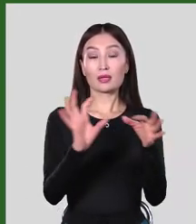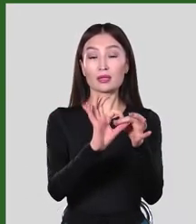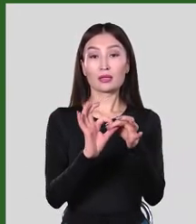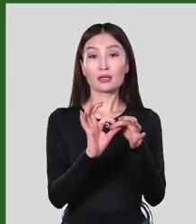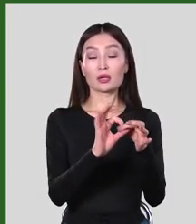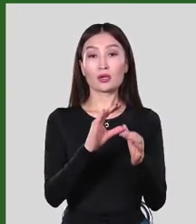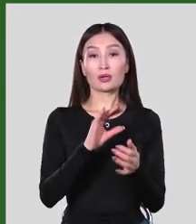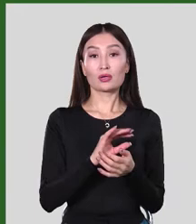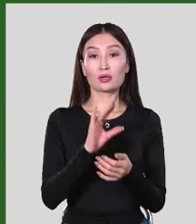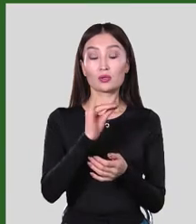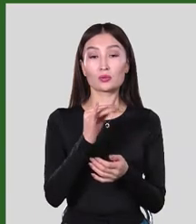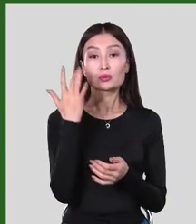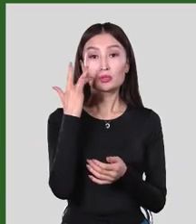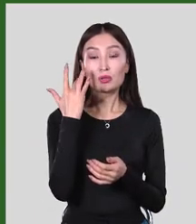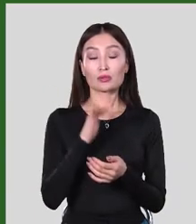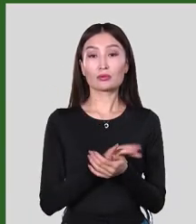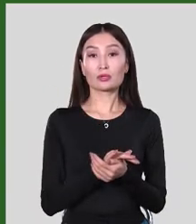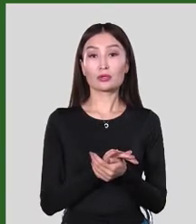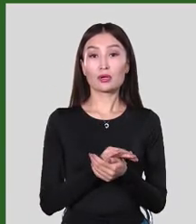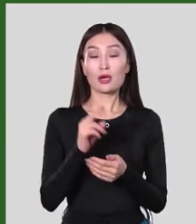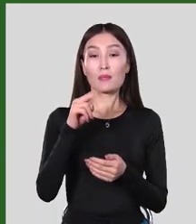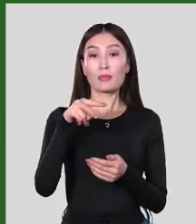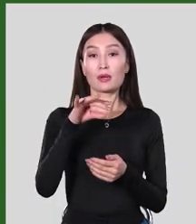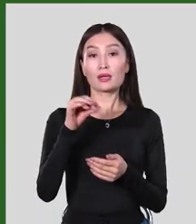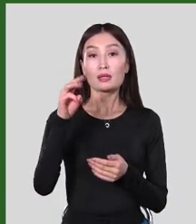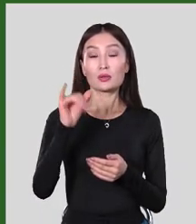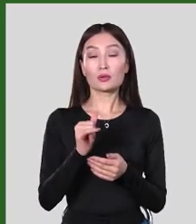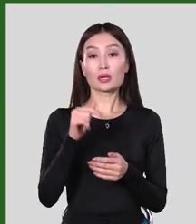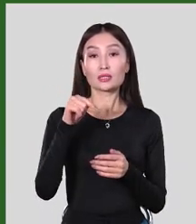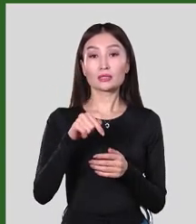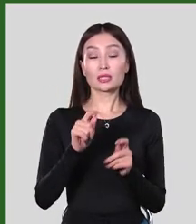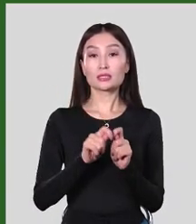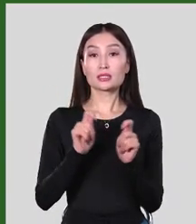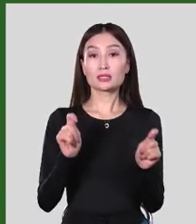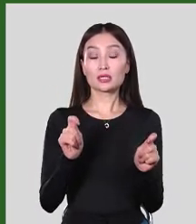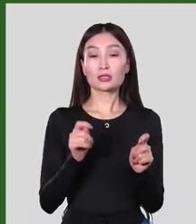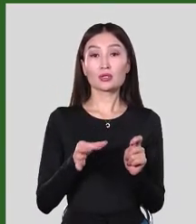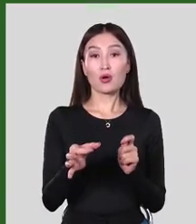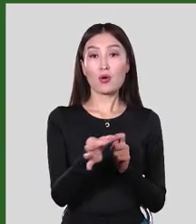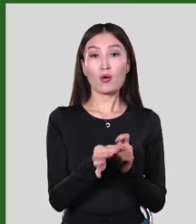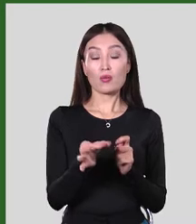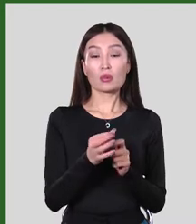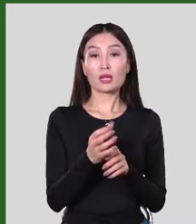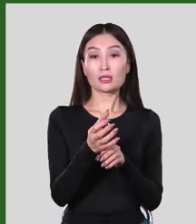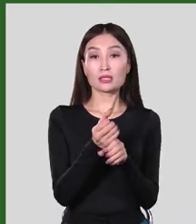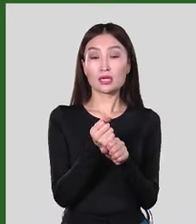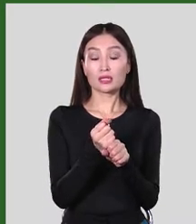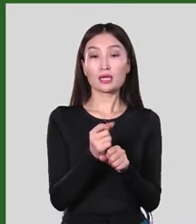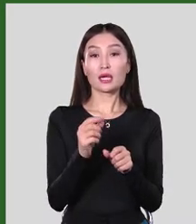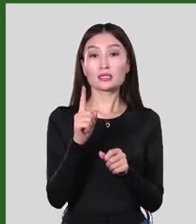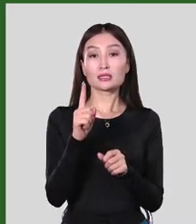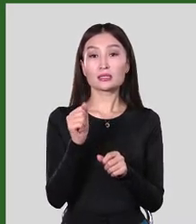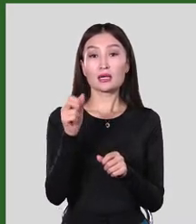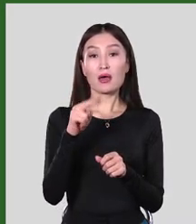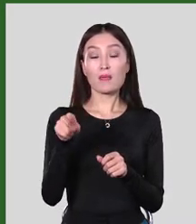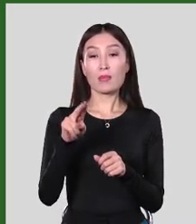под южноамериканскую литосферную плиту. Здесь создается область сжатия, в результате западный